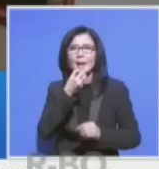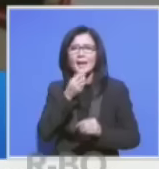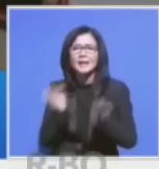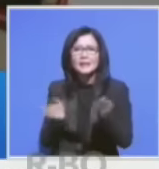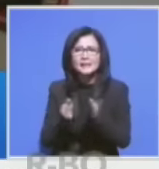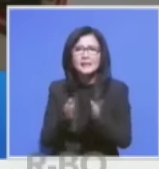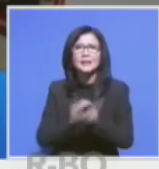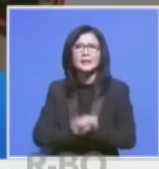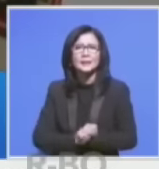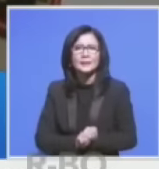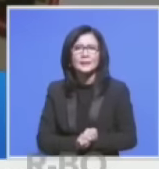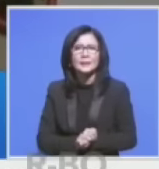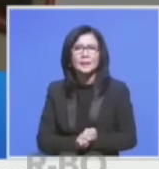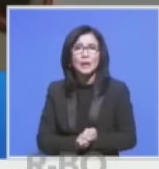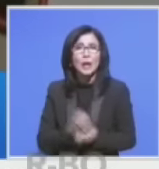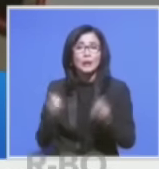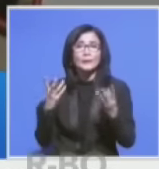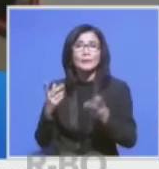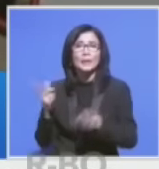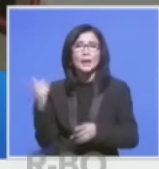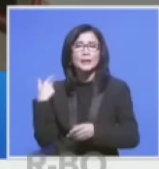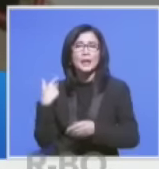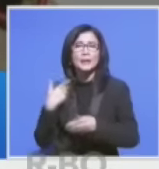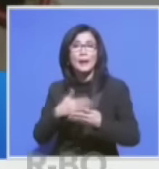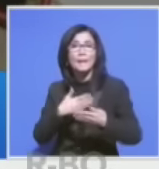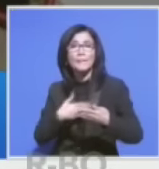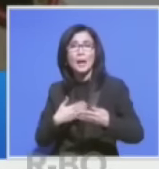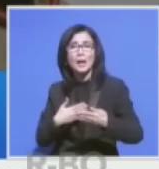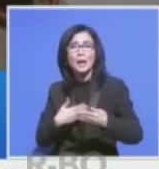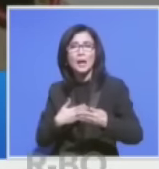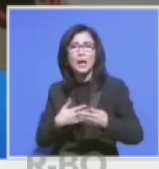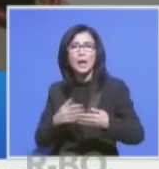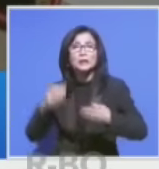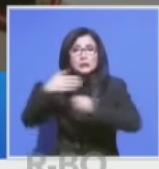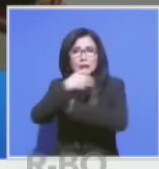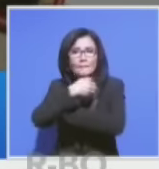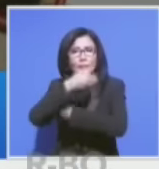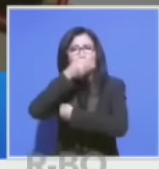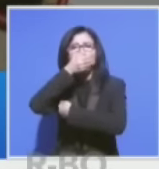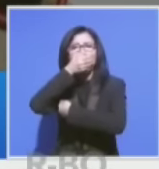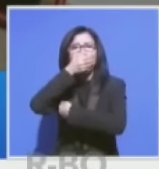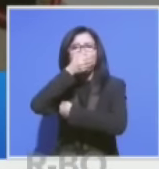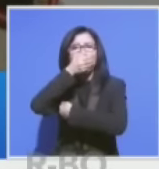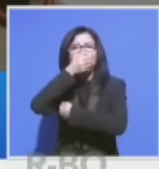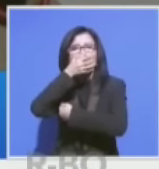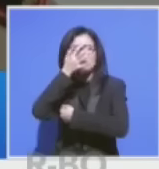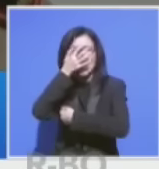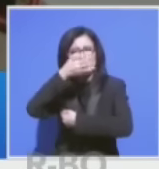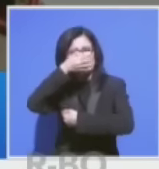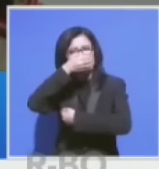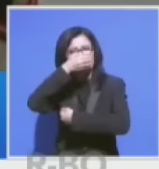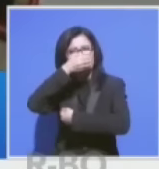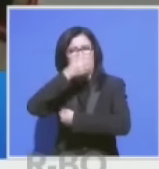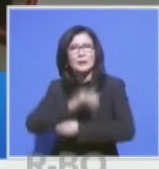Cari makan, tiba-tiba dari belakang diskap mukanya